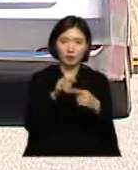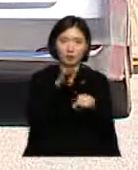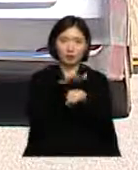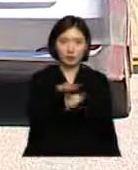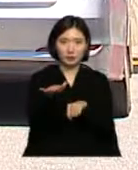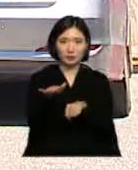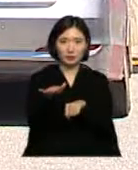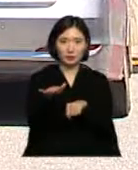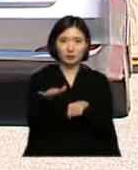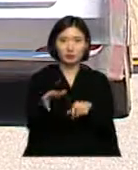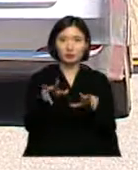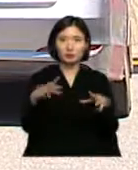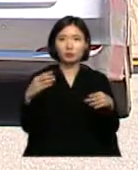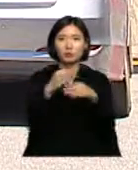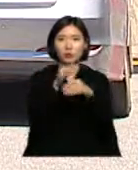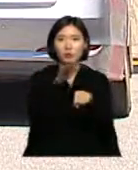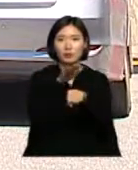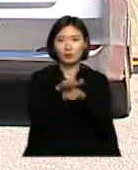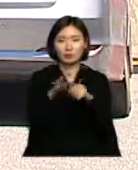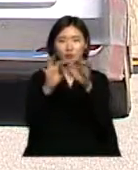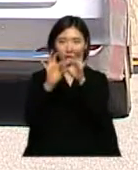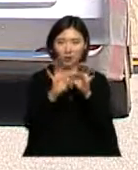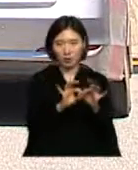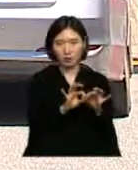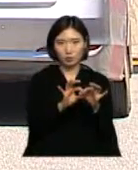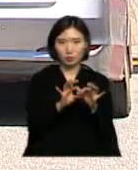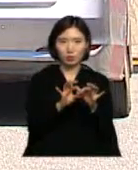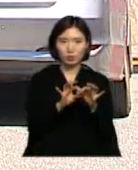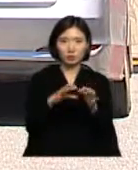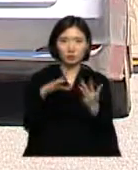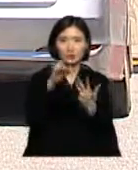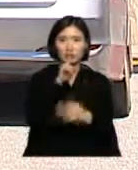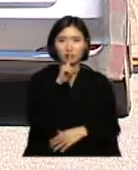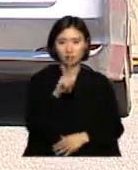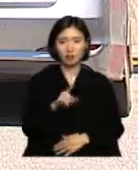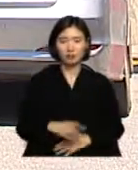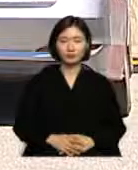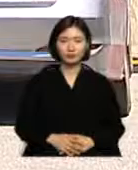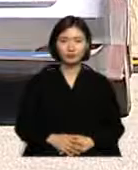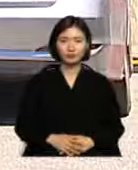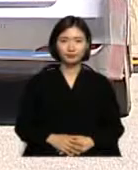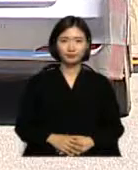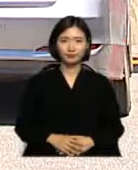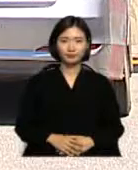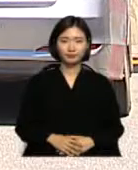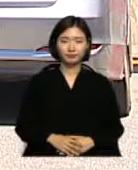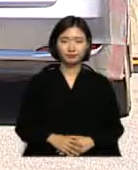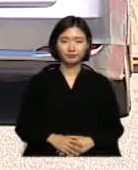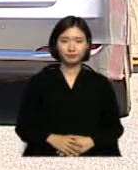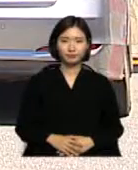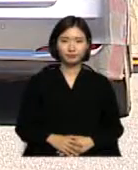있어 현행 교황 방식을 계속 가지고 가겠다는 입장을 분명히 했습니다. 딜라이브 서울경기 케이블TV 천선입니다.